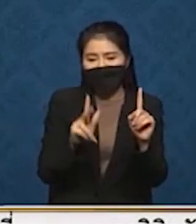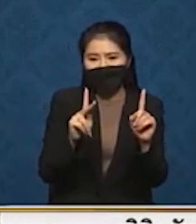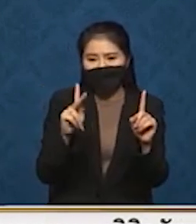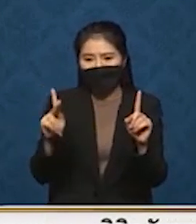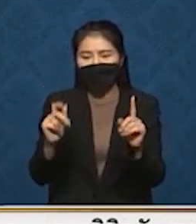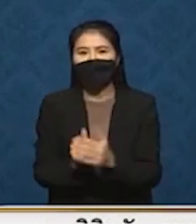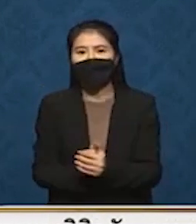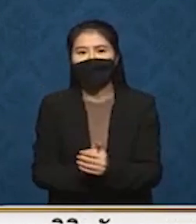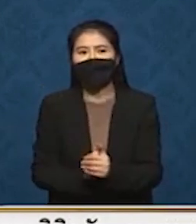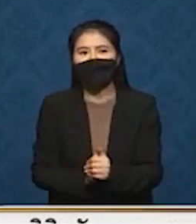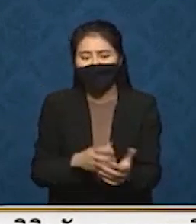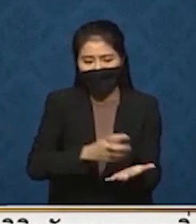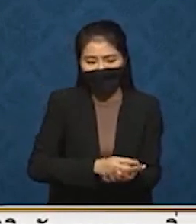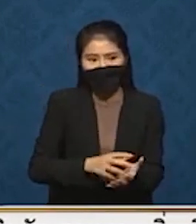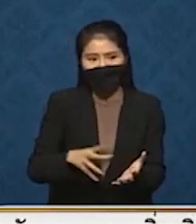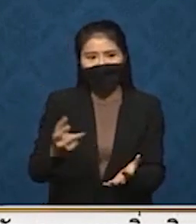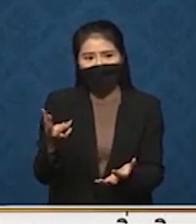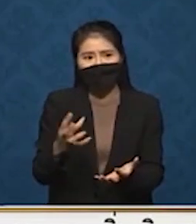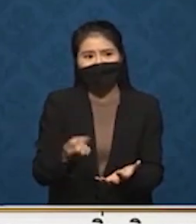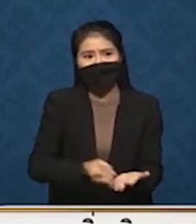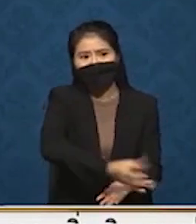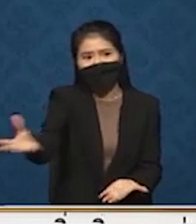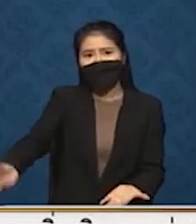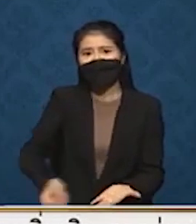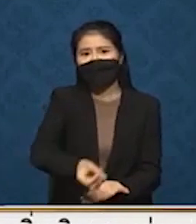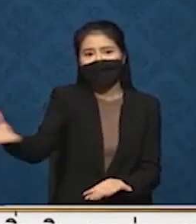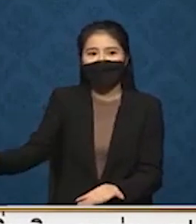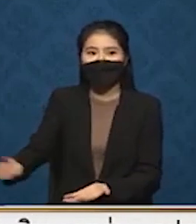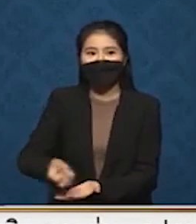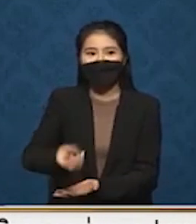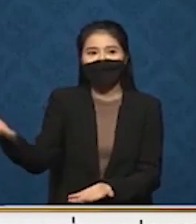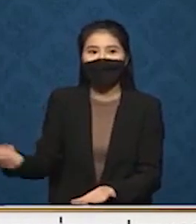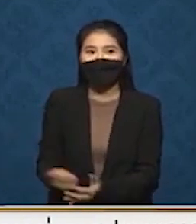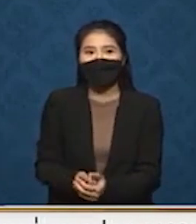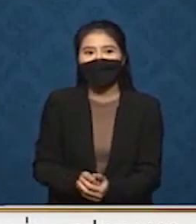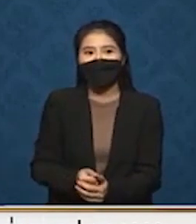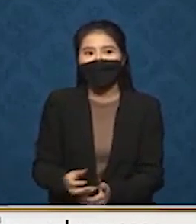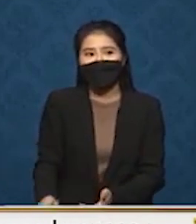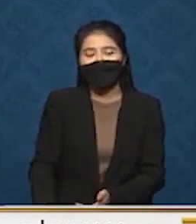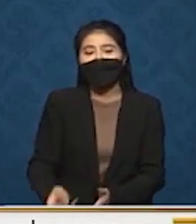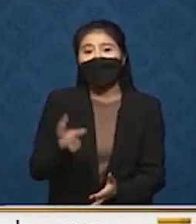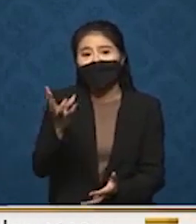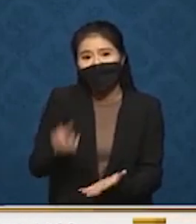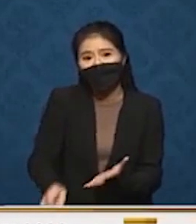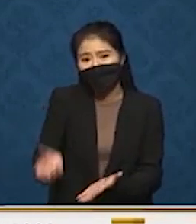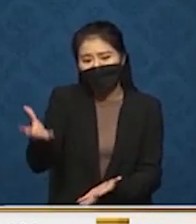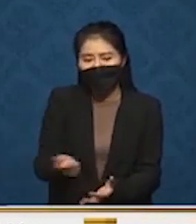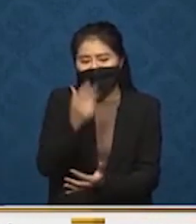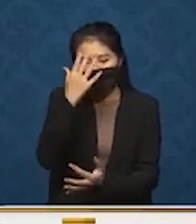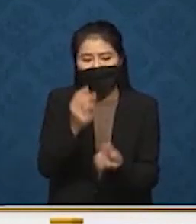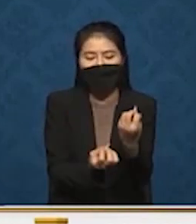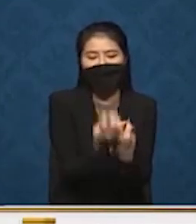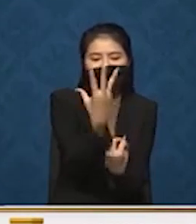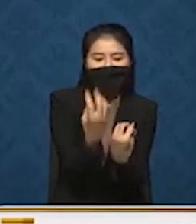าให้มันงอกในสภานี้เลยท่านประธานครับให้มันงอกอยู่ในสภานี้ให้มันงอกอยู่ในสภานี้เลยครับเสร็จแล้วก็